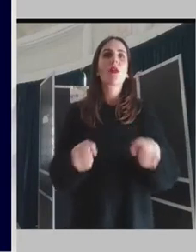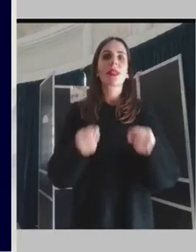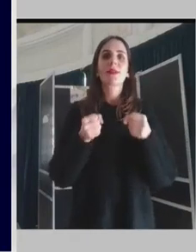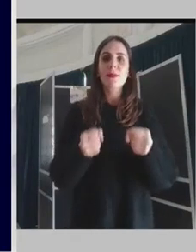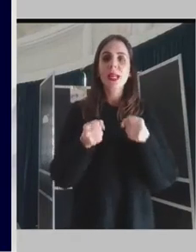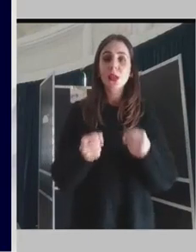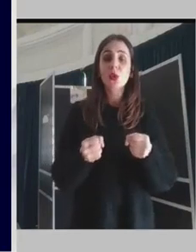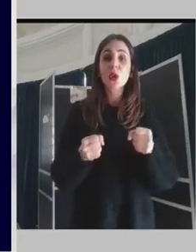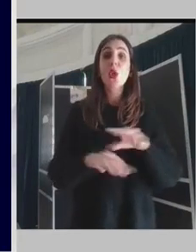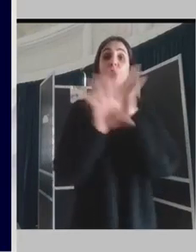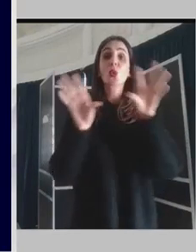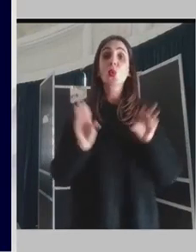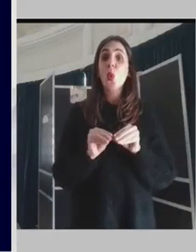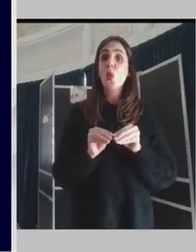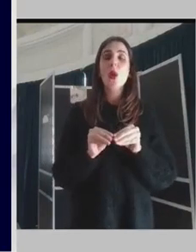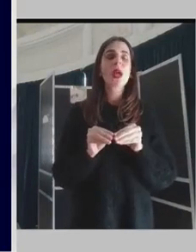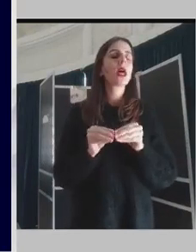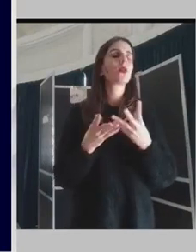è fondamentale appunto